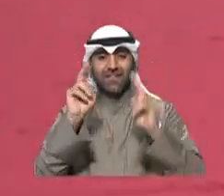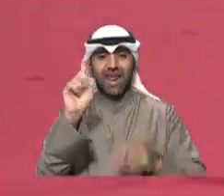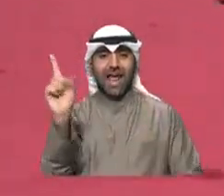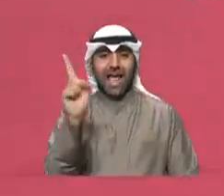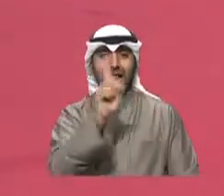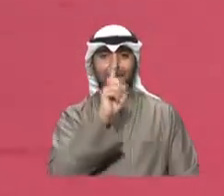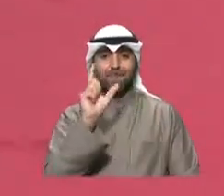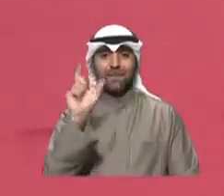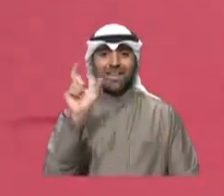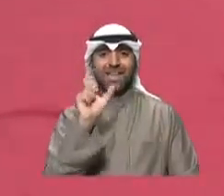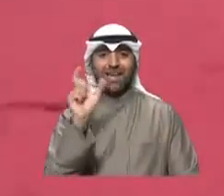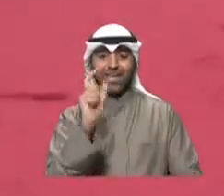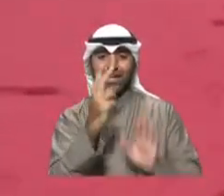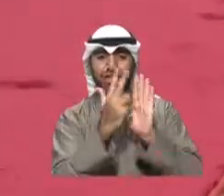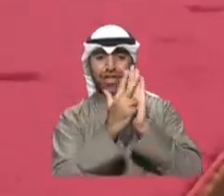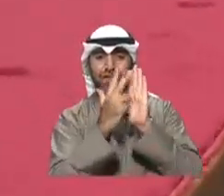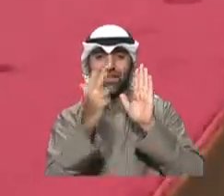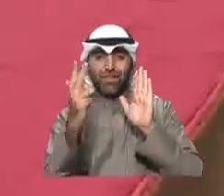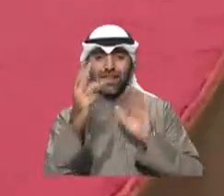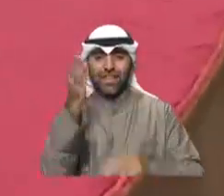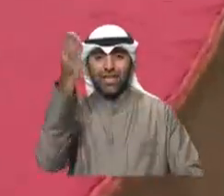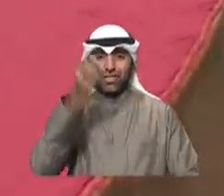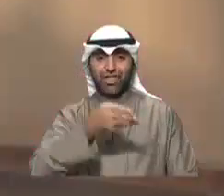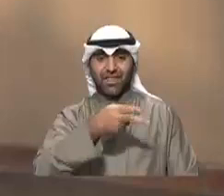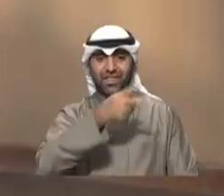تحمله من قيمه الحضاريه وثقافيه